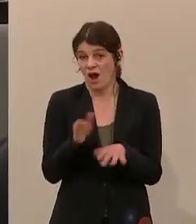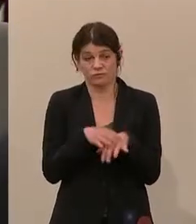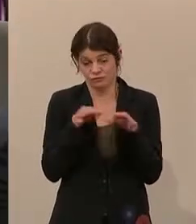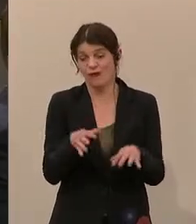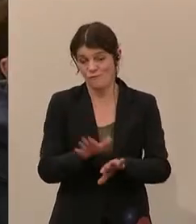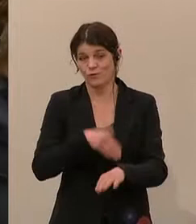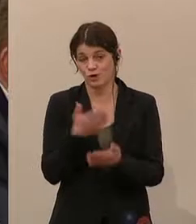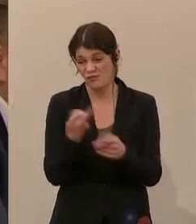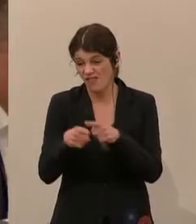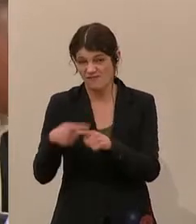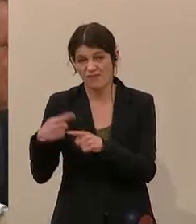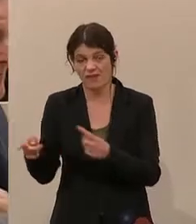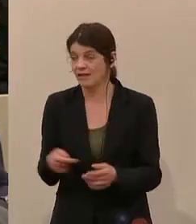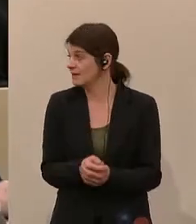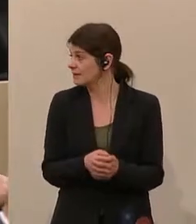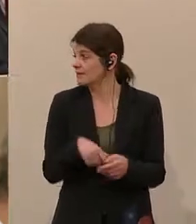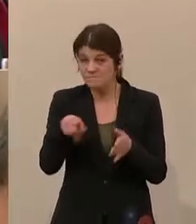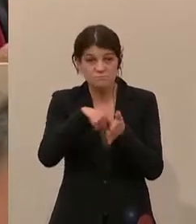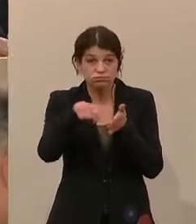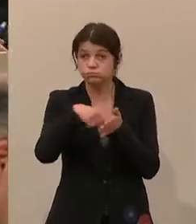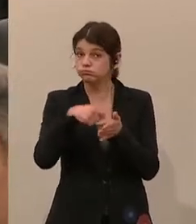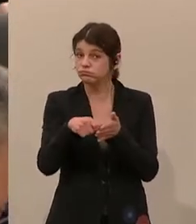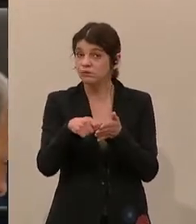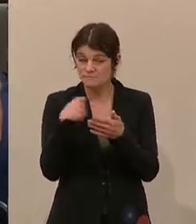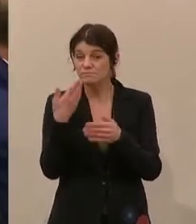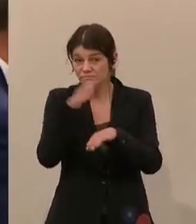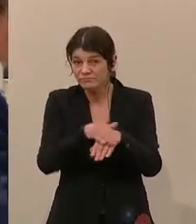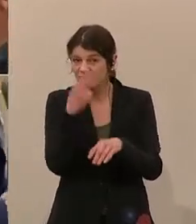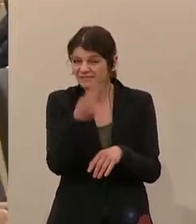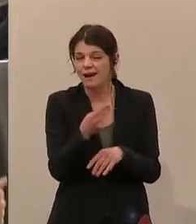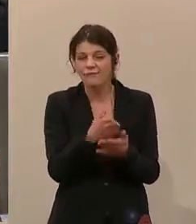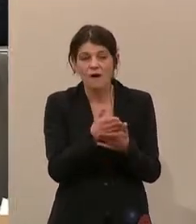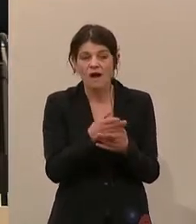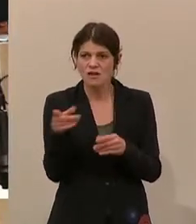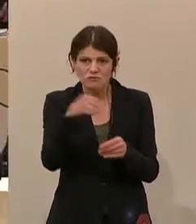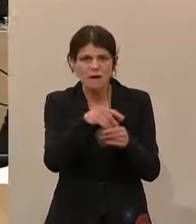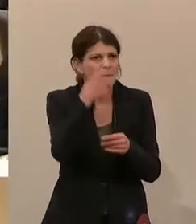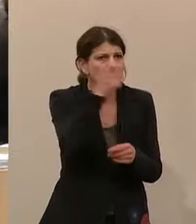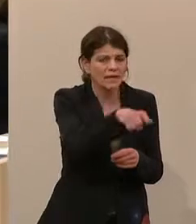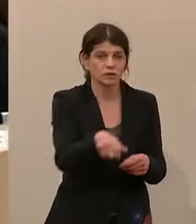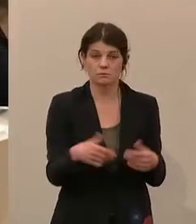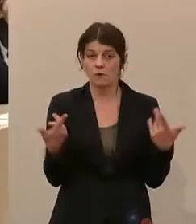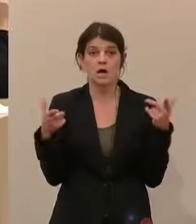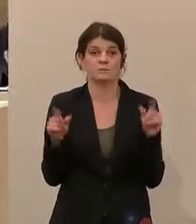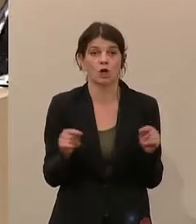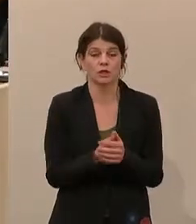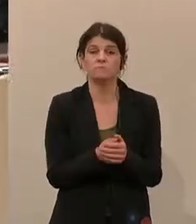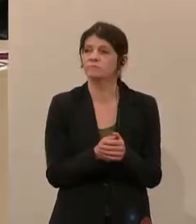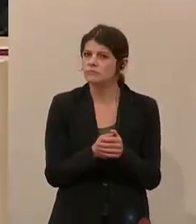ab. Diese Kürzungen zeigen, es wird bei den Menschen gespart. Was bedeutet das?